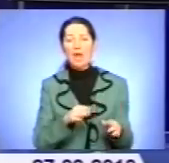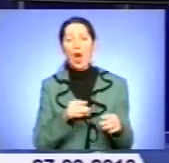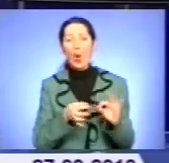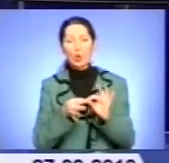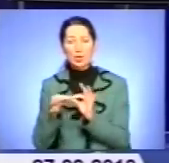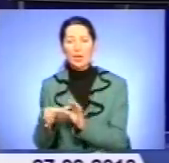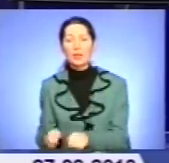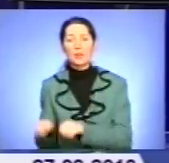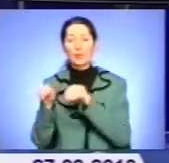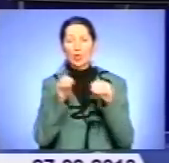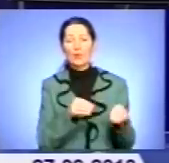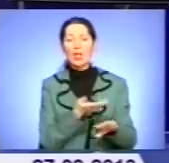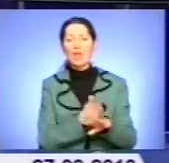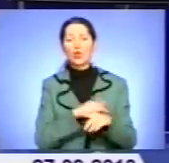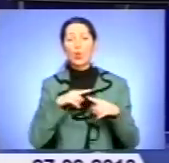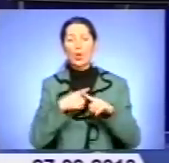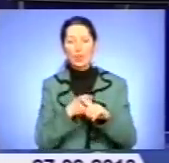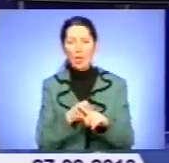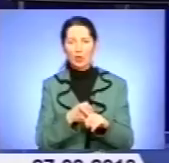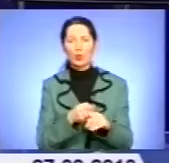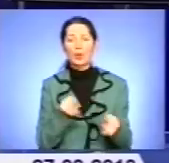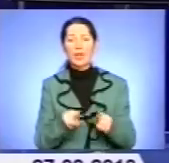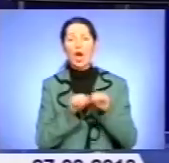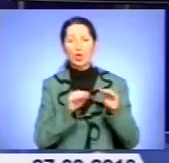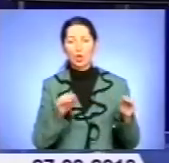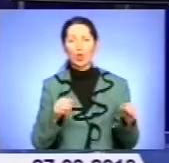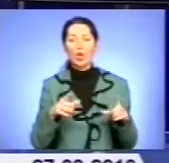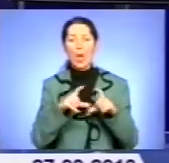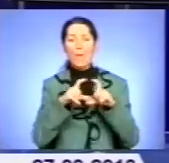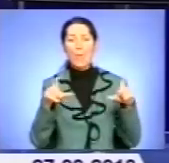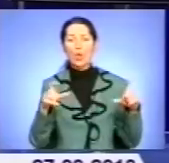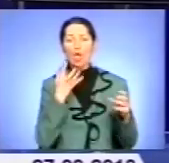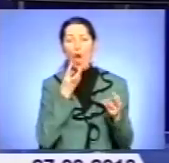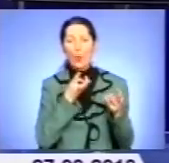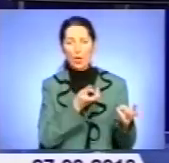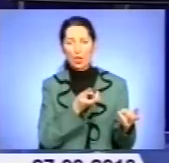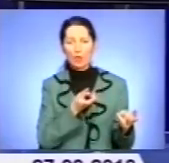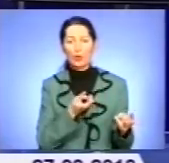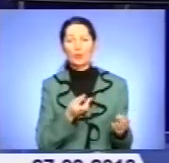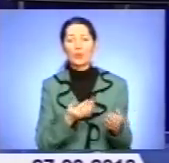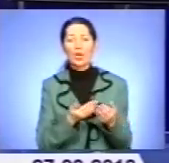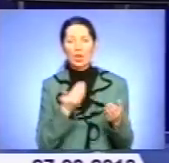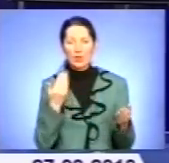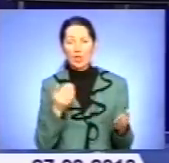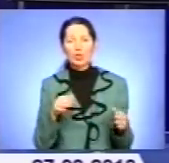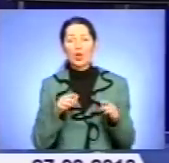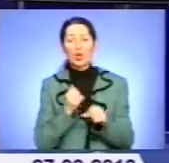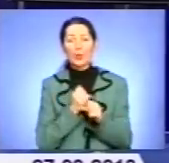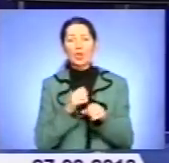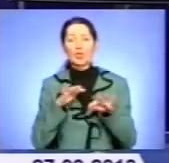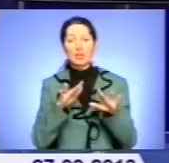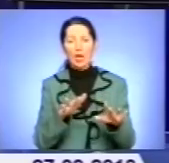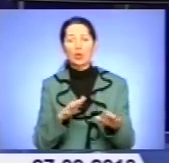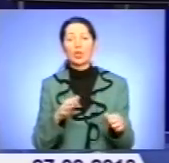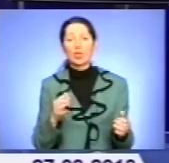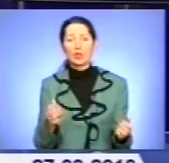підвищеної прохідності та розгорнули пункти обігріву. Завчасно вжиті заходи дозволили уникнути випадків загибелі чи обмороження людей.